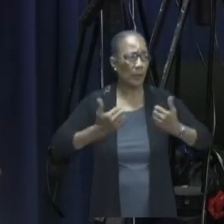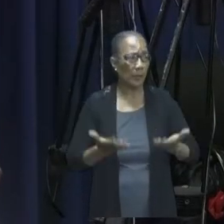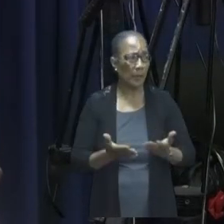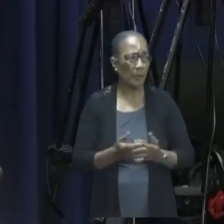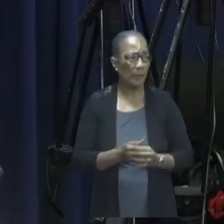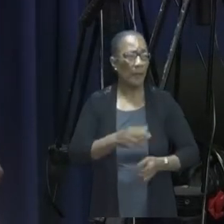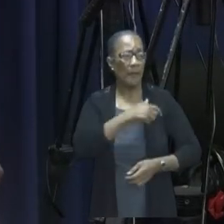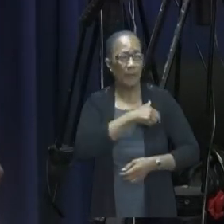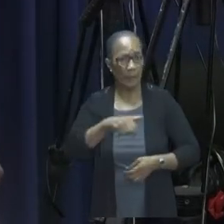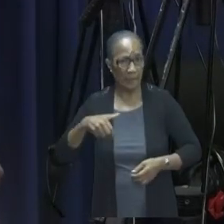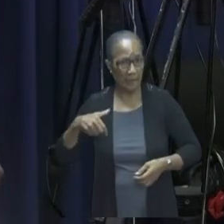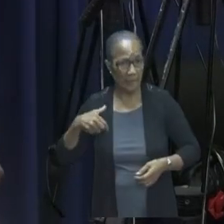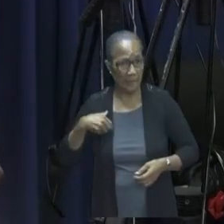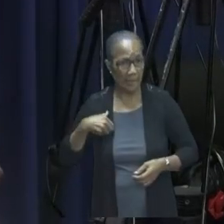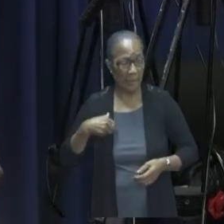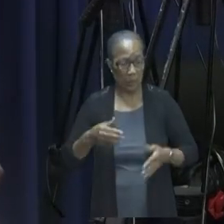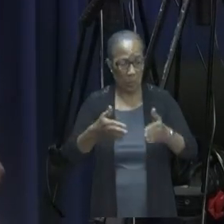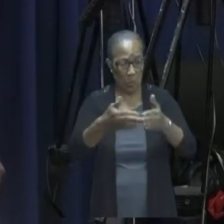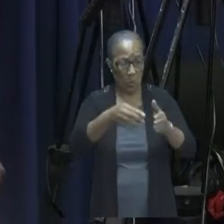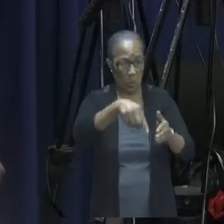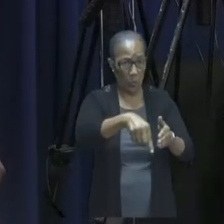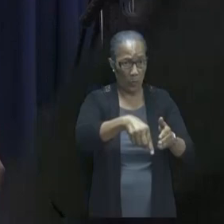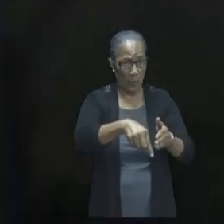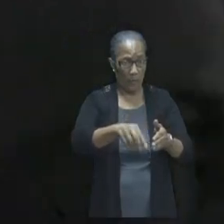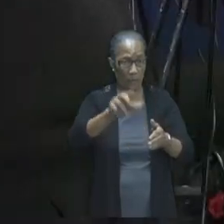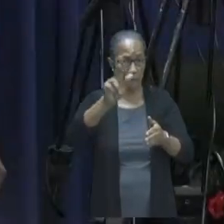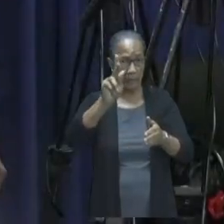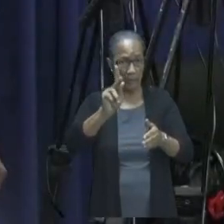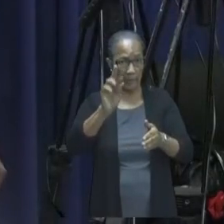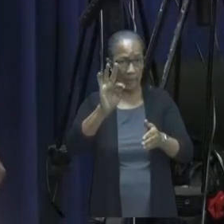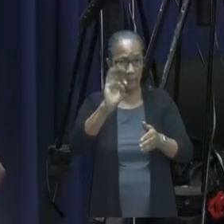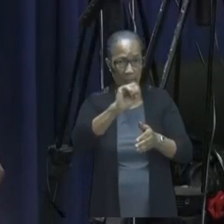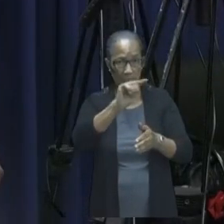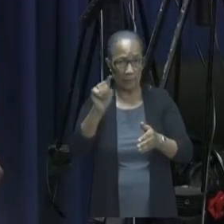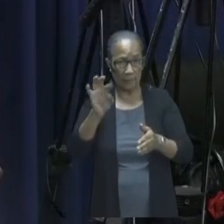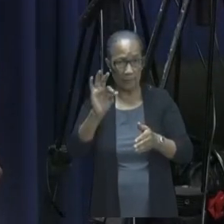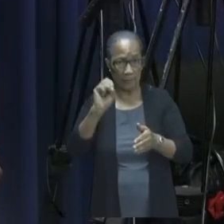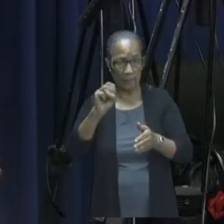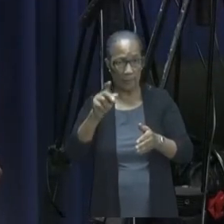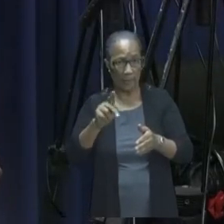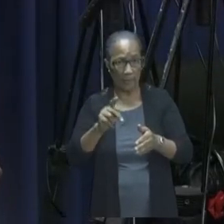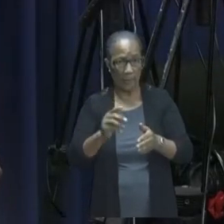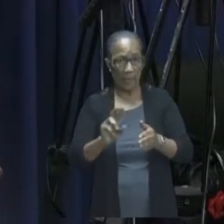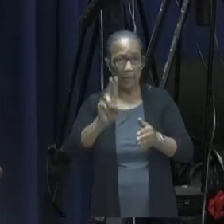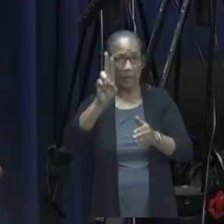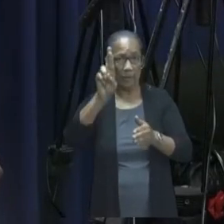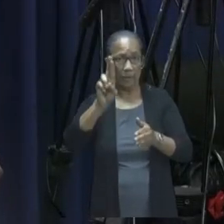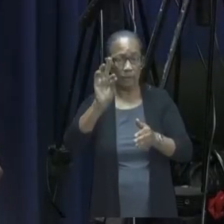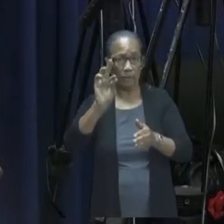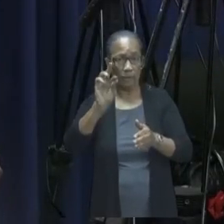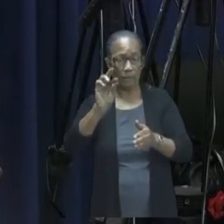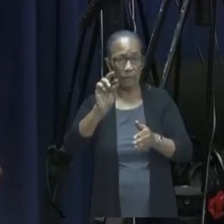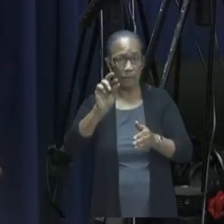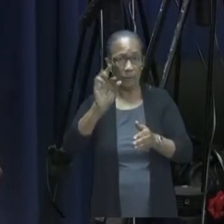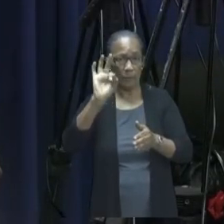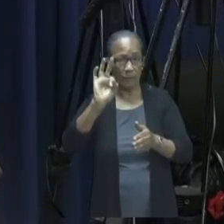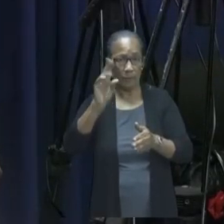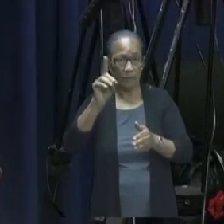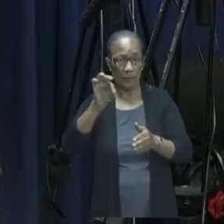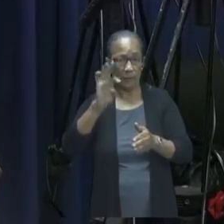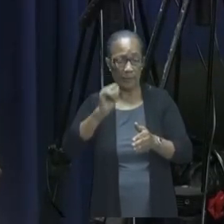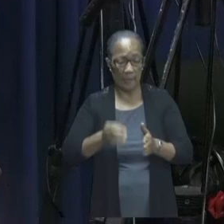president die hoek van de keizerstraat en van essie gasstraat kun je dat ik begrijp dat probleem duurzaam pop geluid zou moeten